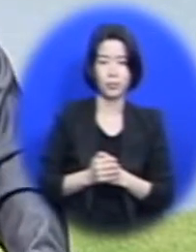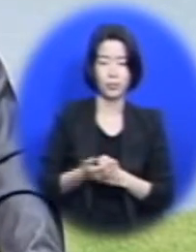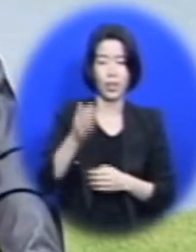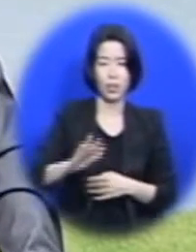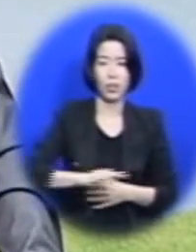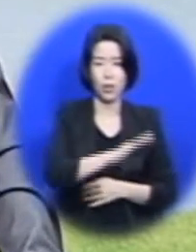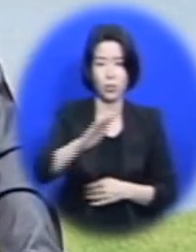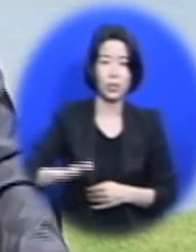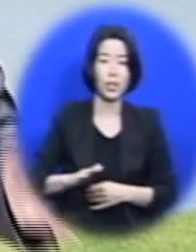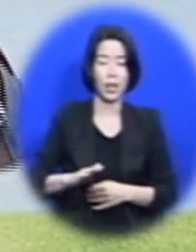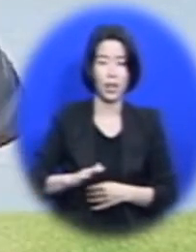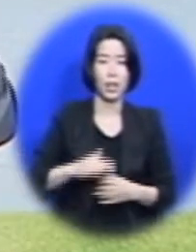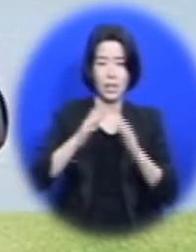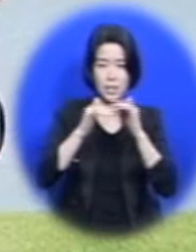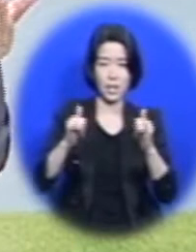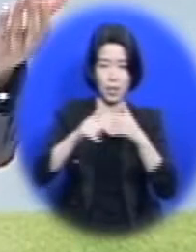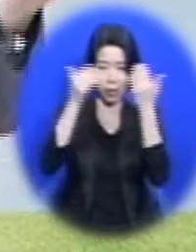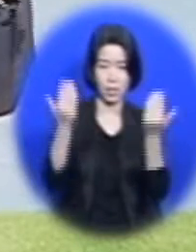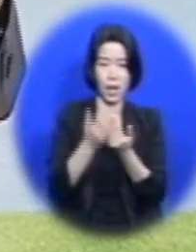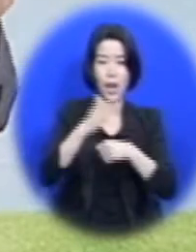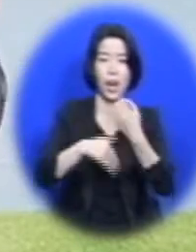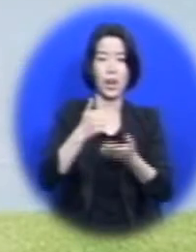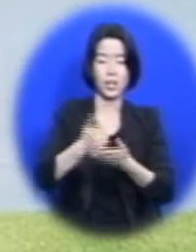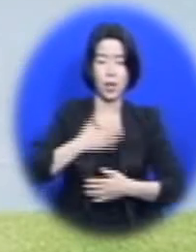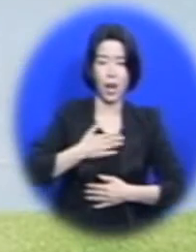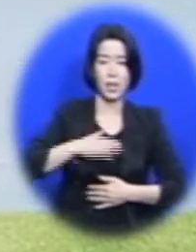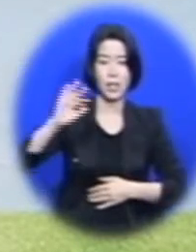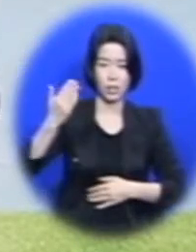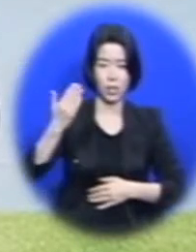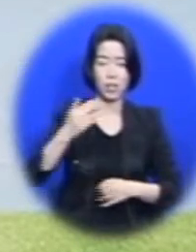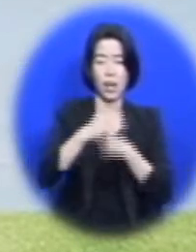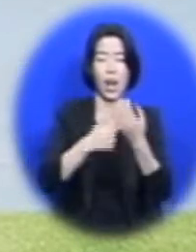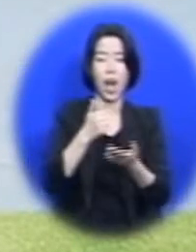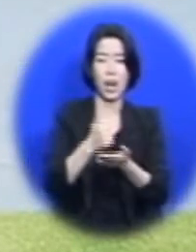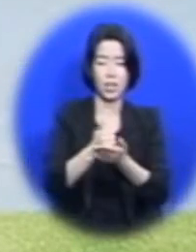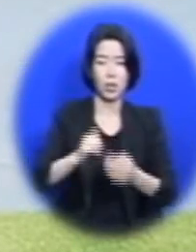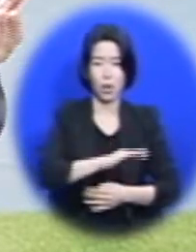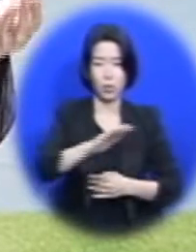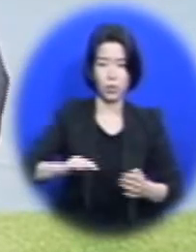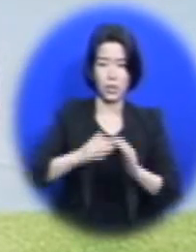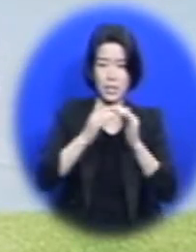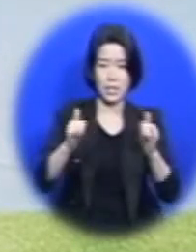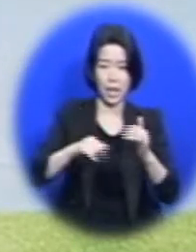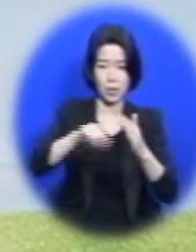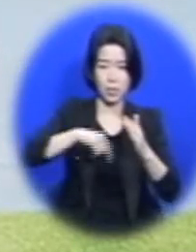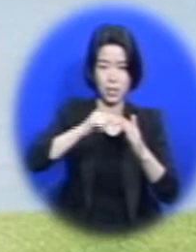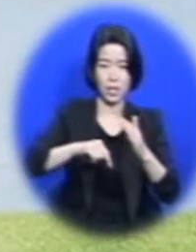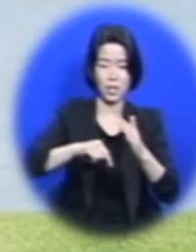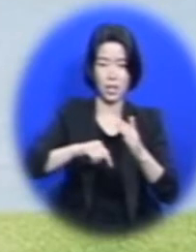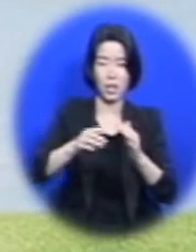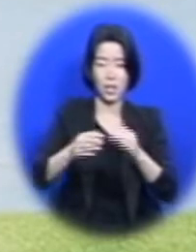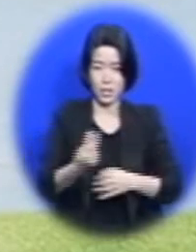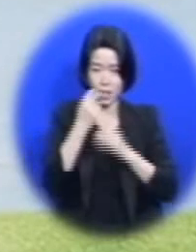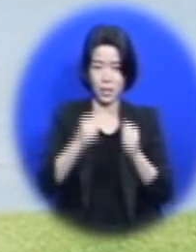그러나 우리가 사람들이 다 하나님을 알게 되기를 하나님께서 우리 사람들 사이에 살아계심을 드러내